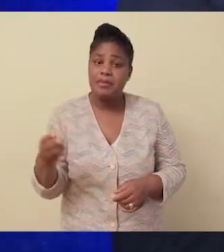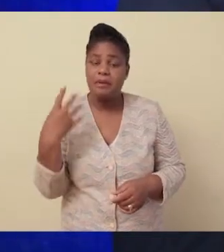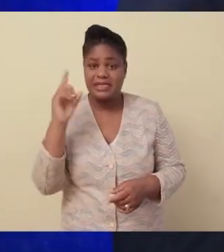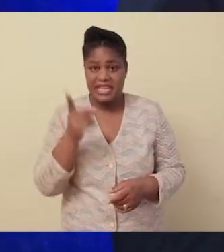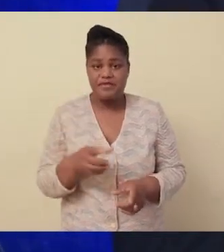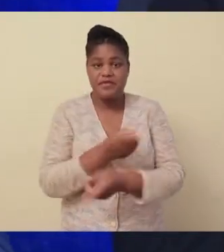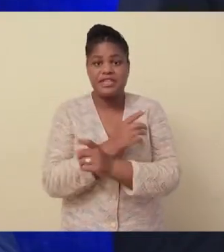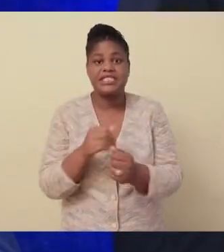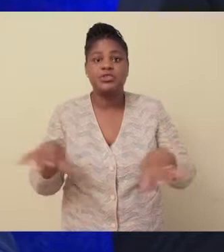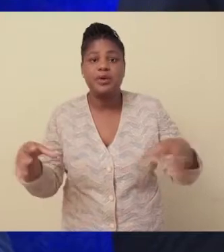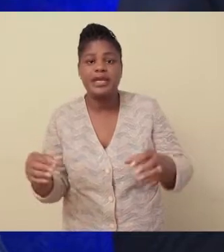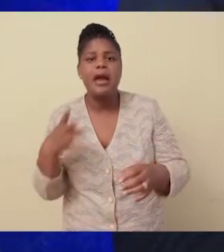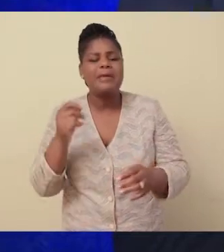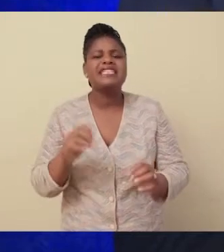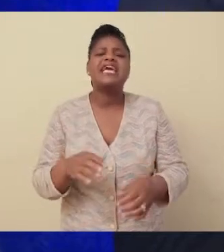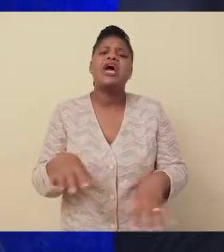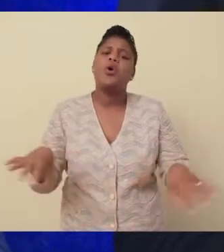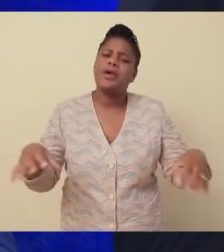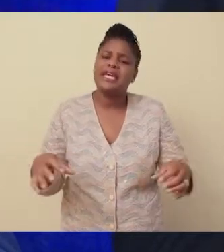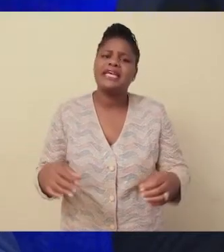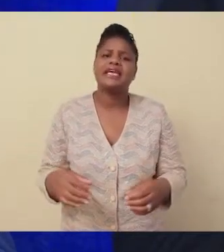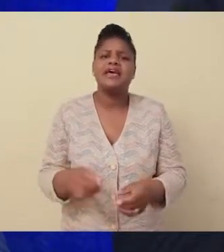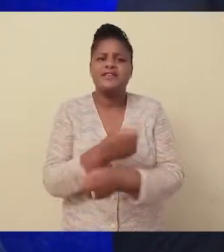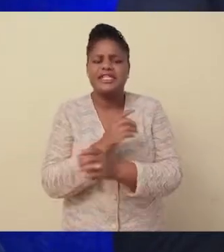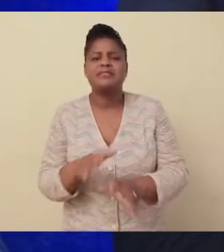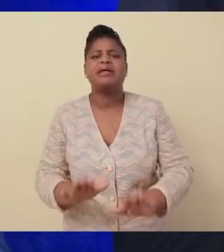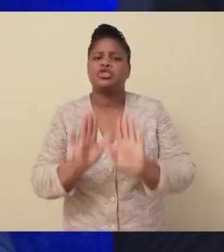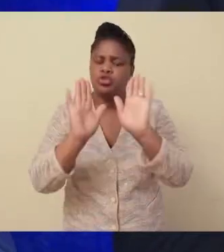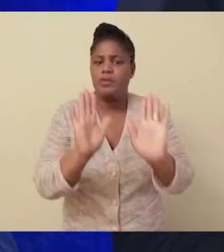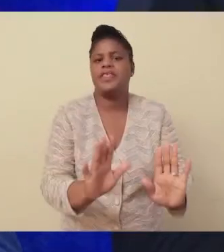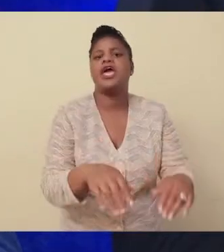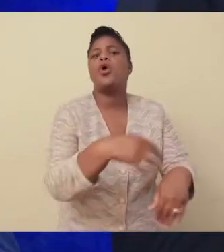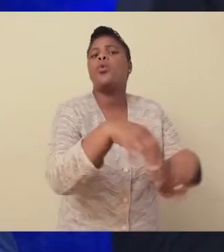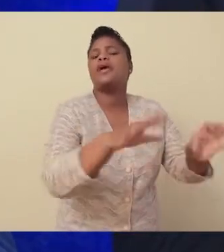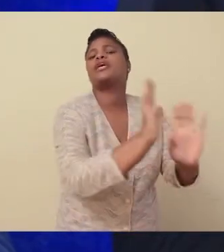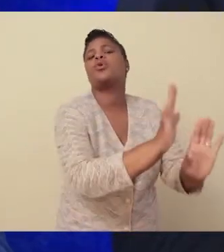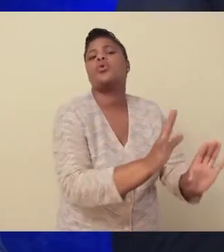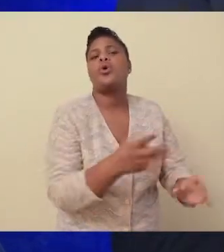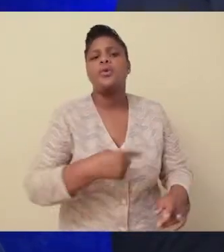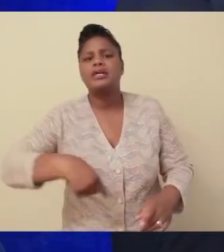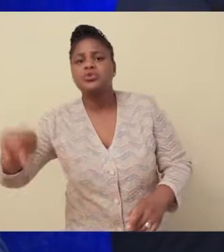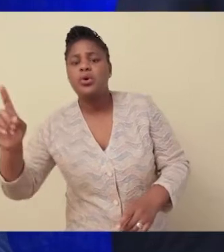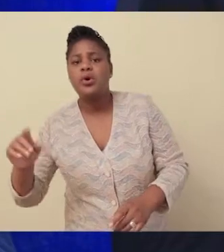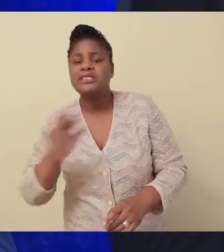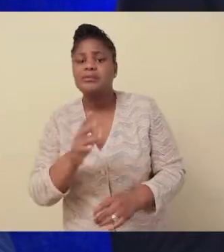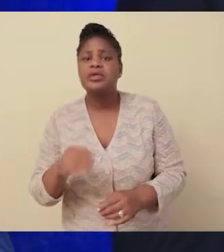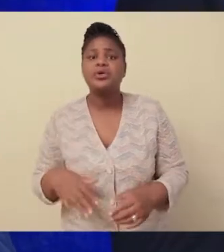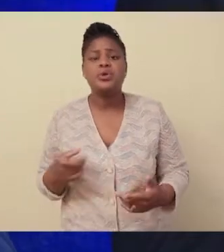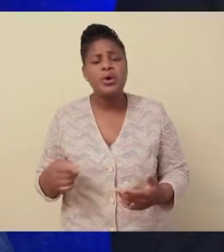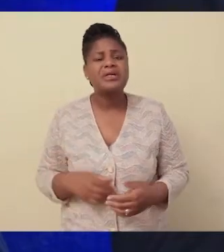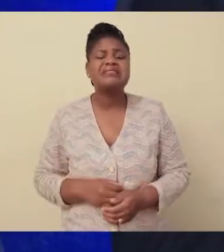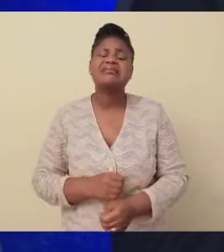kumabasa tikada kuti tiende muma office evanhu kana muma WhatsApp evanhu munotyisa unofenda nekuda